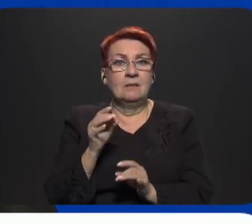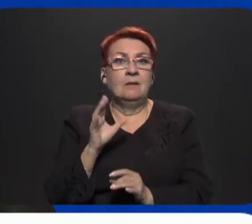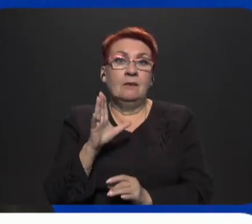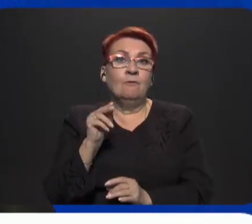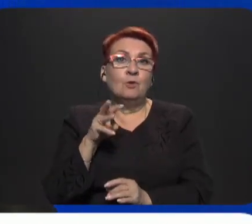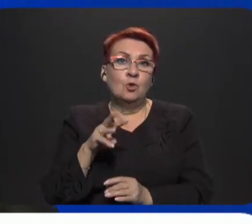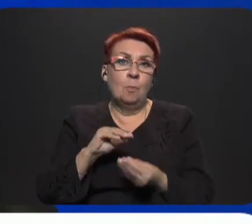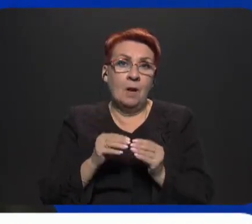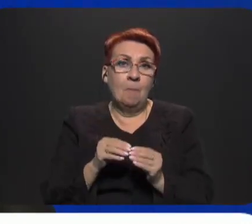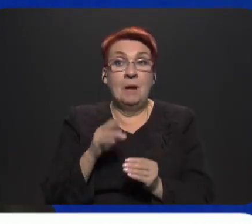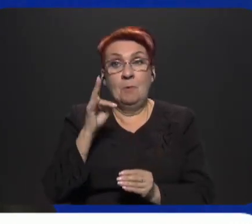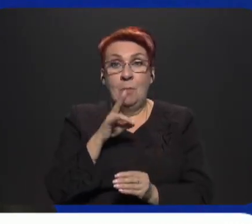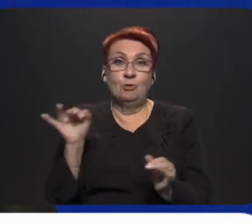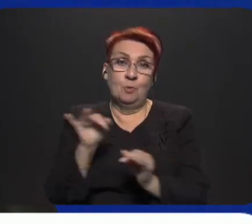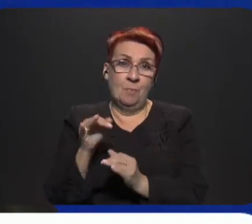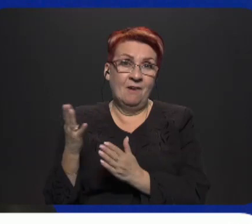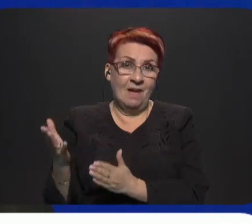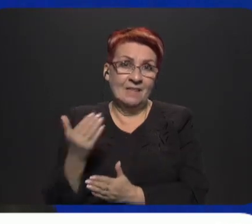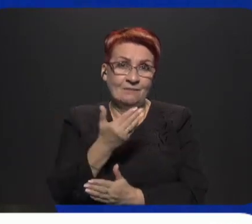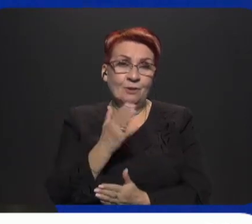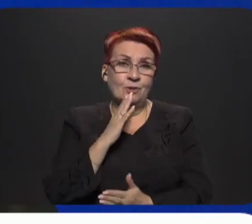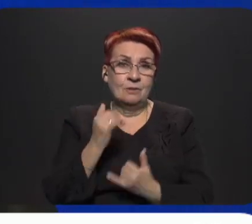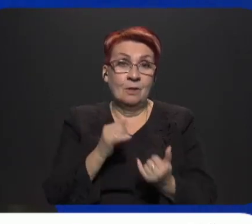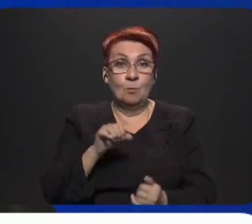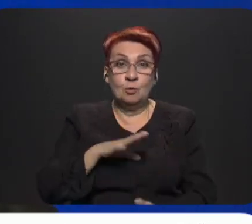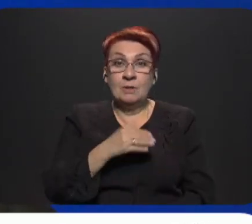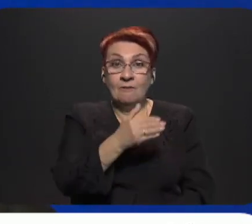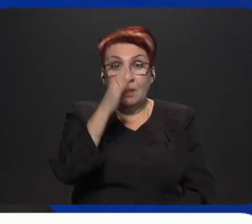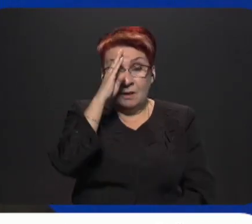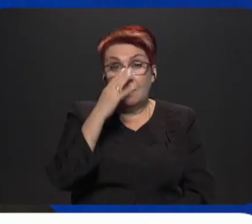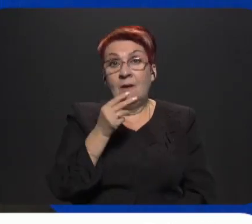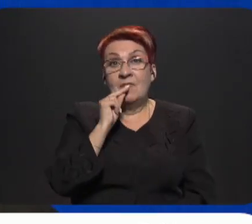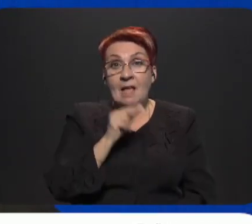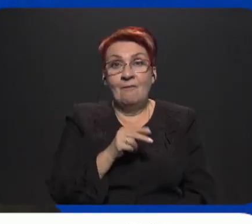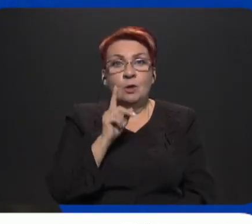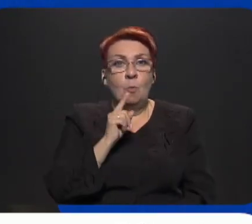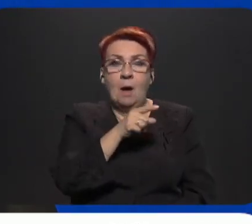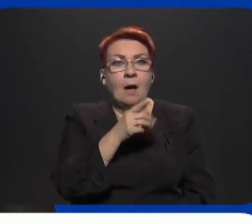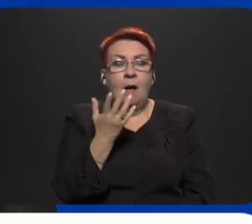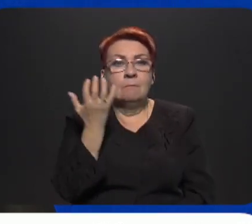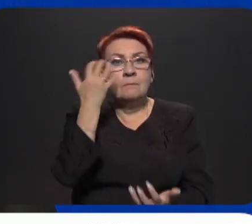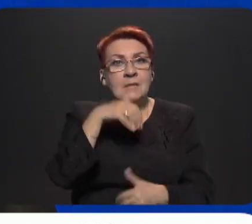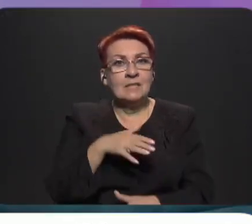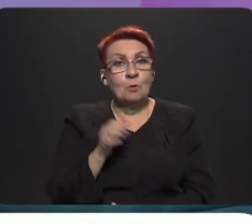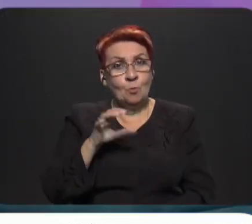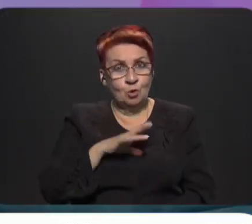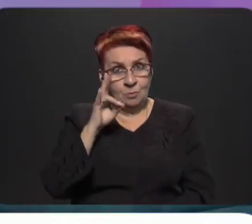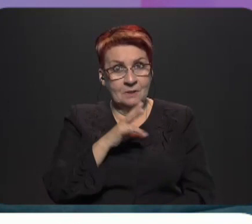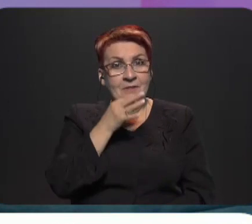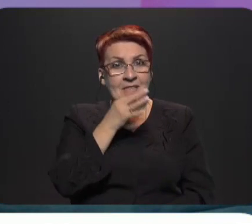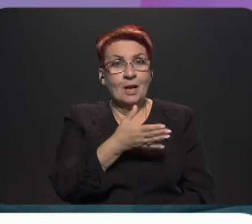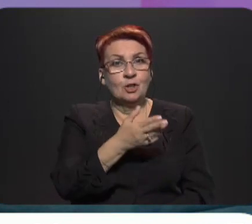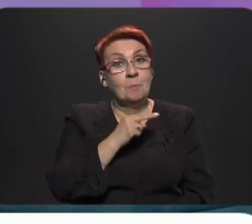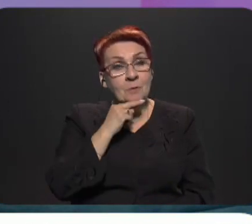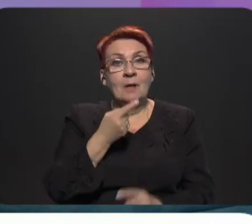проблема. Может быть, действительно, сам виноват, но не вижу пока. И, может быть, священник скажет,